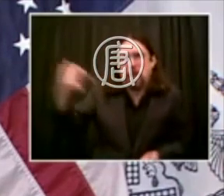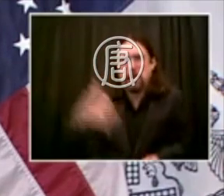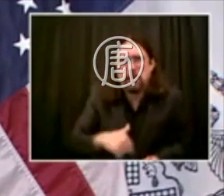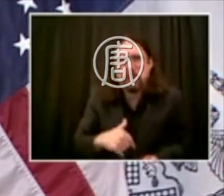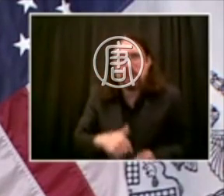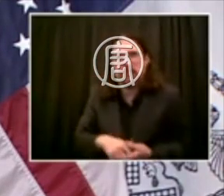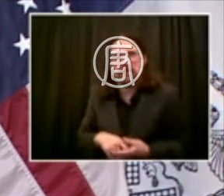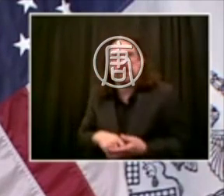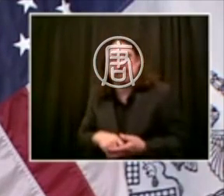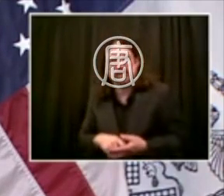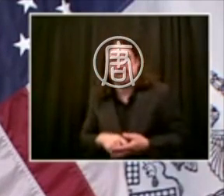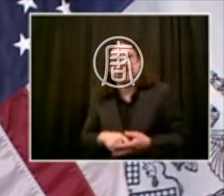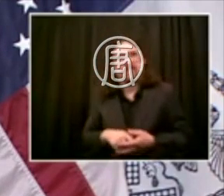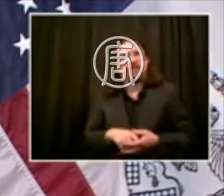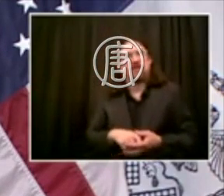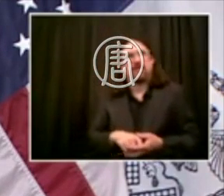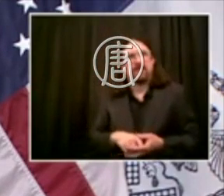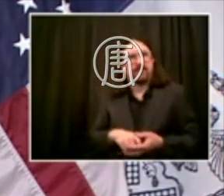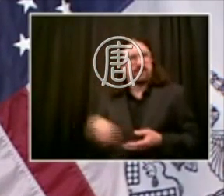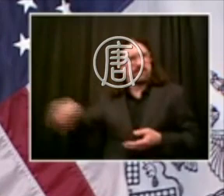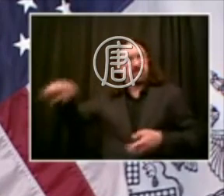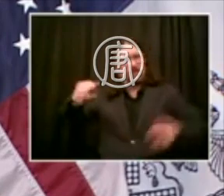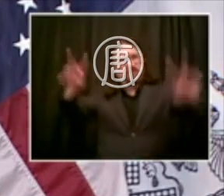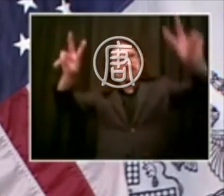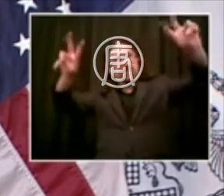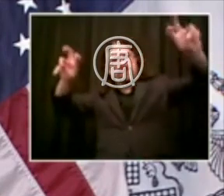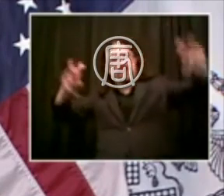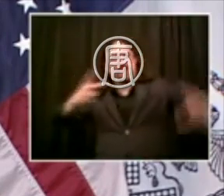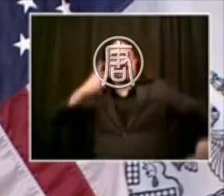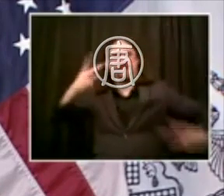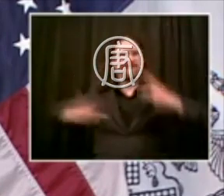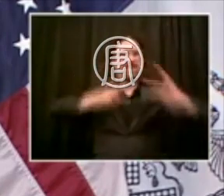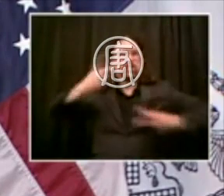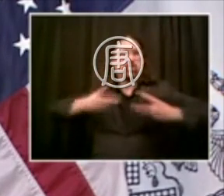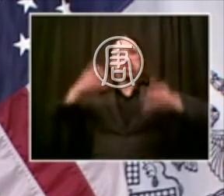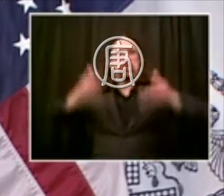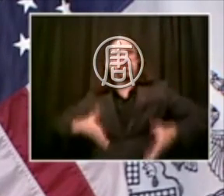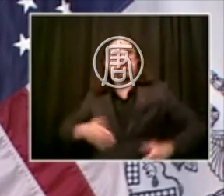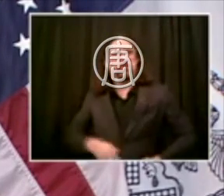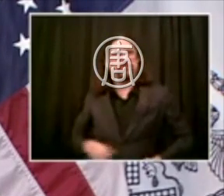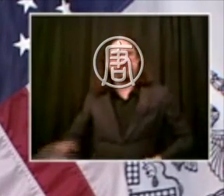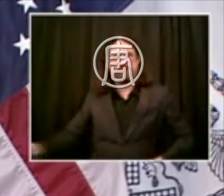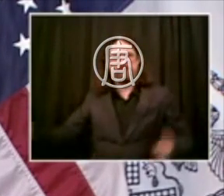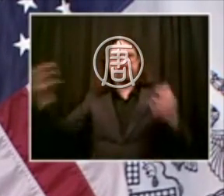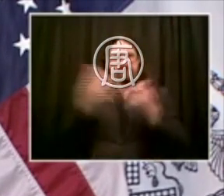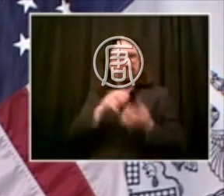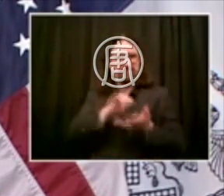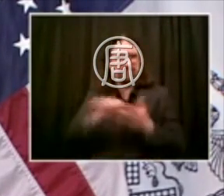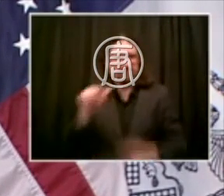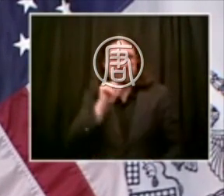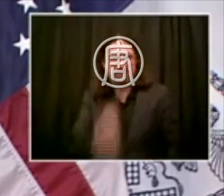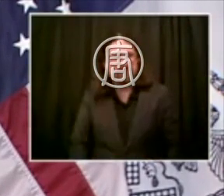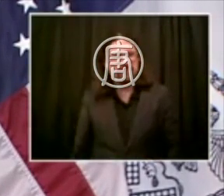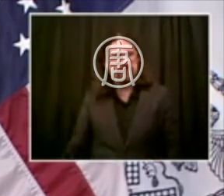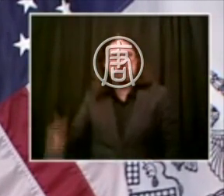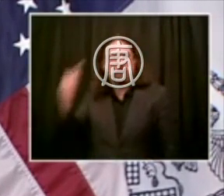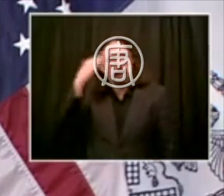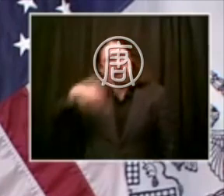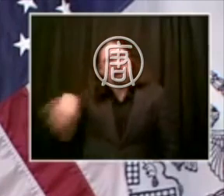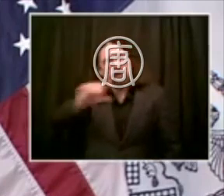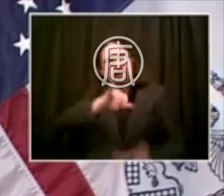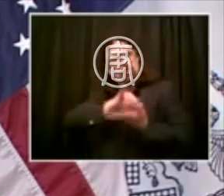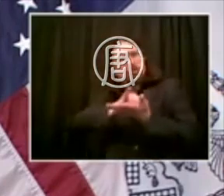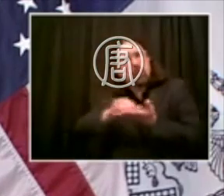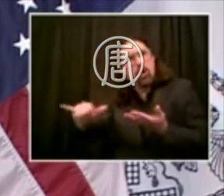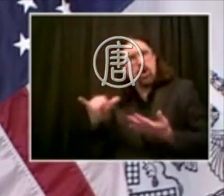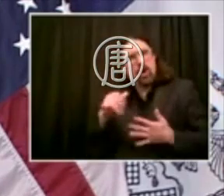将尊重和平的抗议者，并处理故意制造暴力的分子。 I think there are some others, whether they're from different neighborhoods in the city